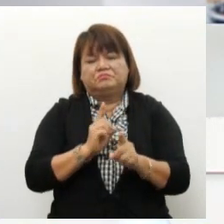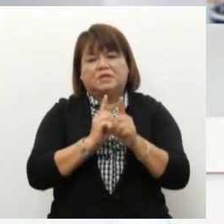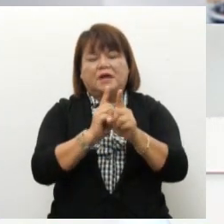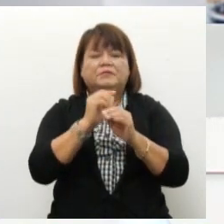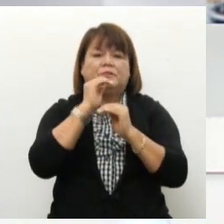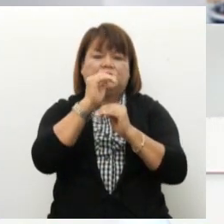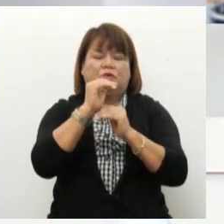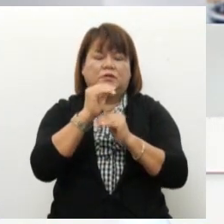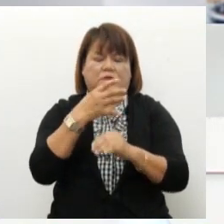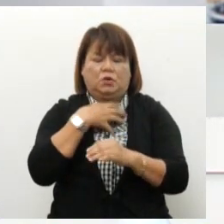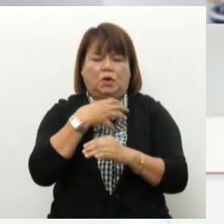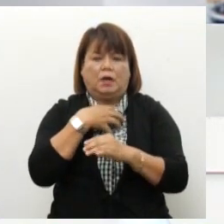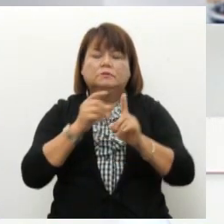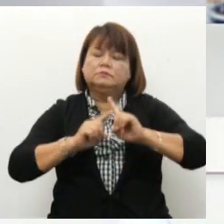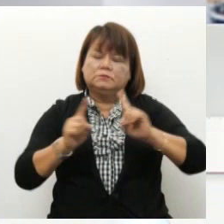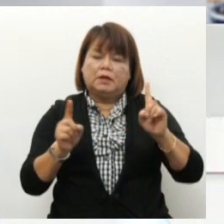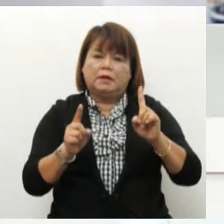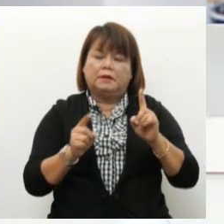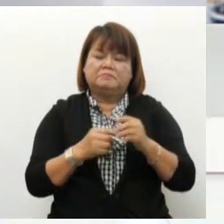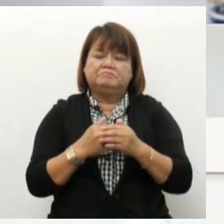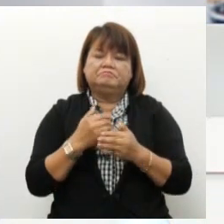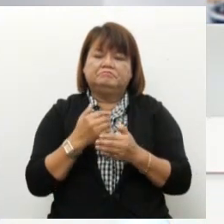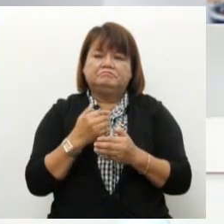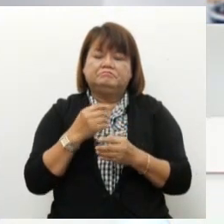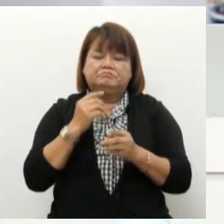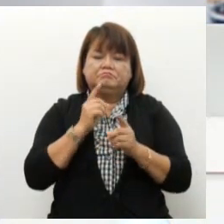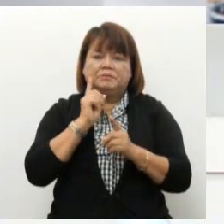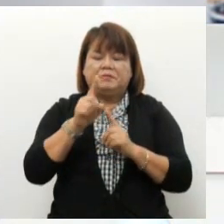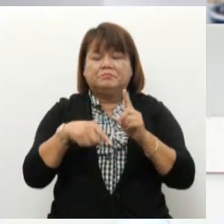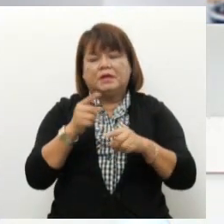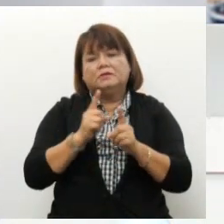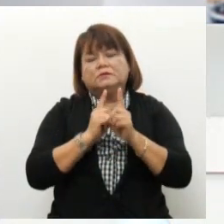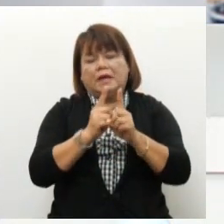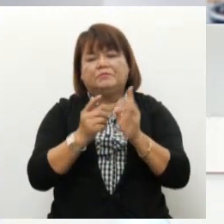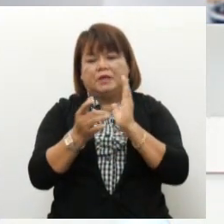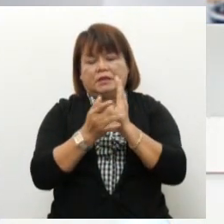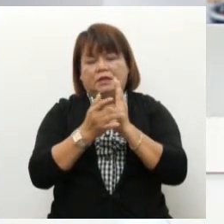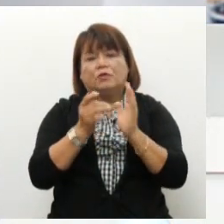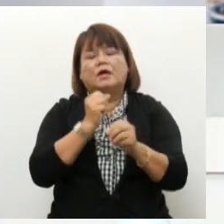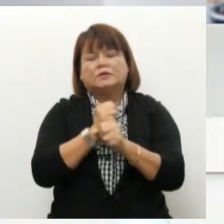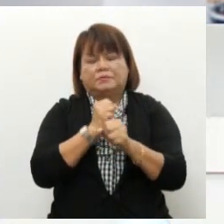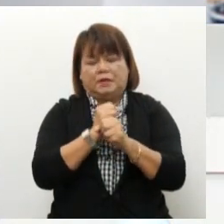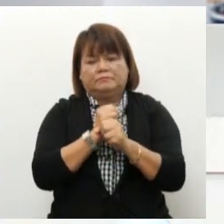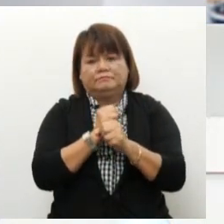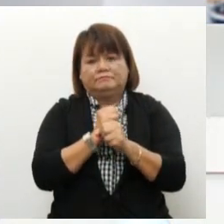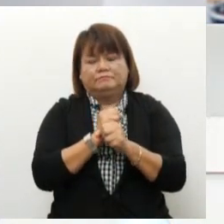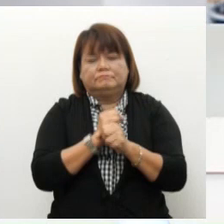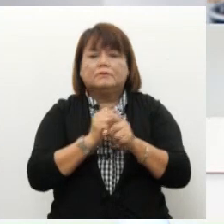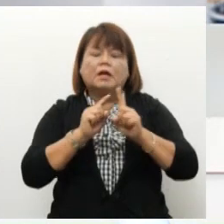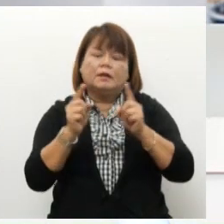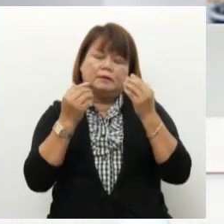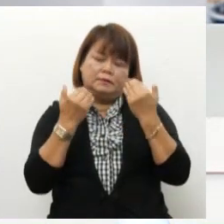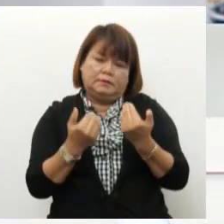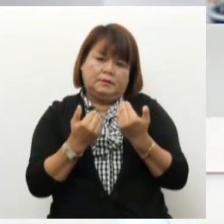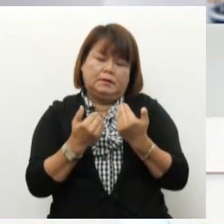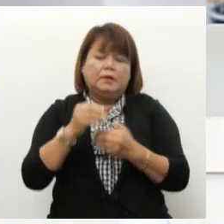การแต่อันนั้นก็เป็นการเป็นไปตามกลไกเทคนิคของการดำเนินการซึ่งขณะนี้ส